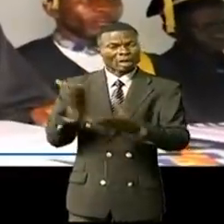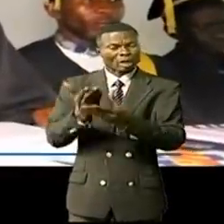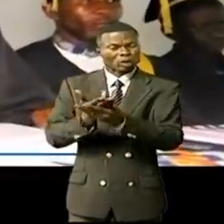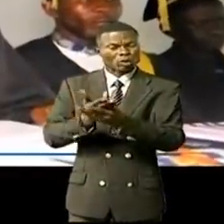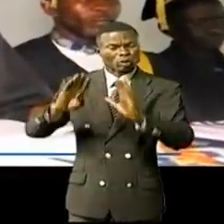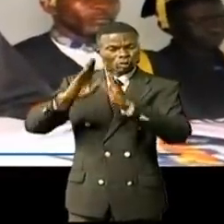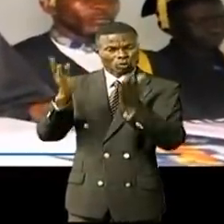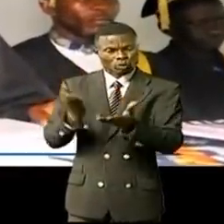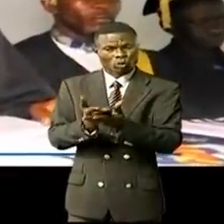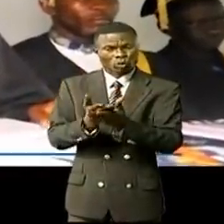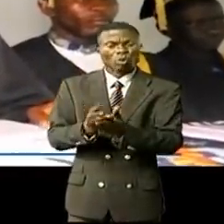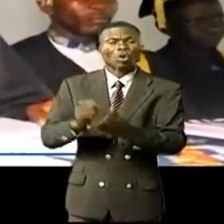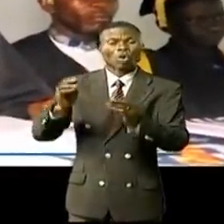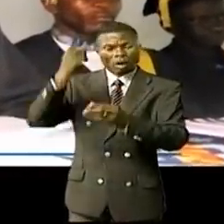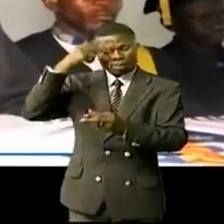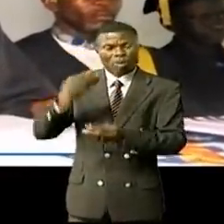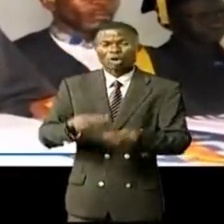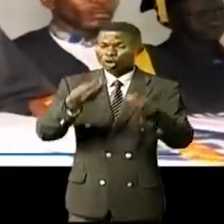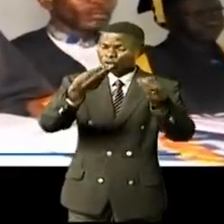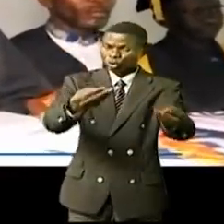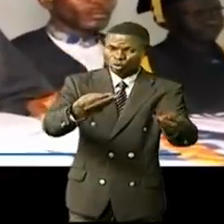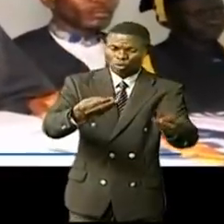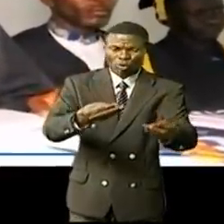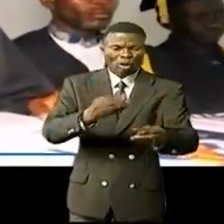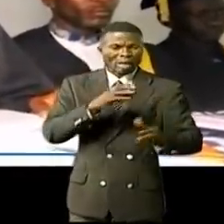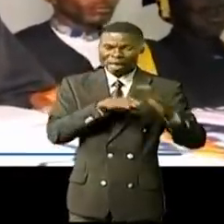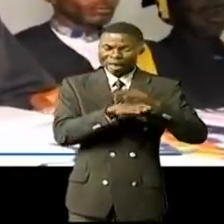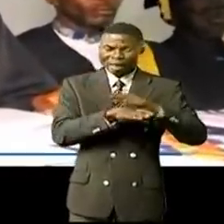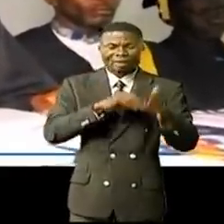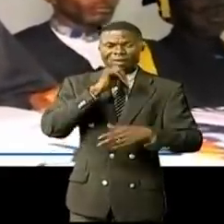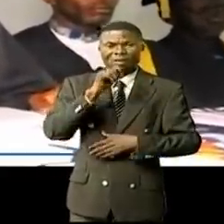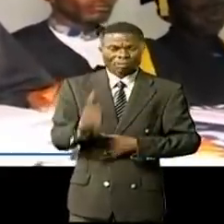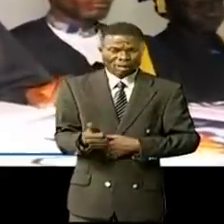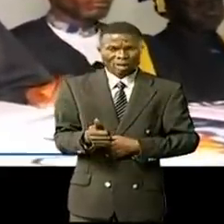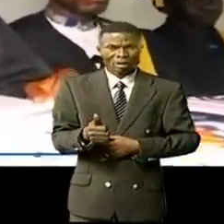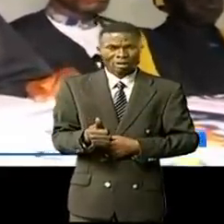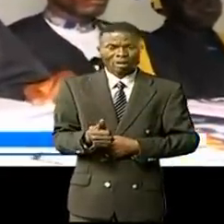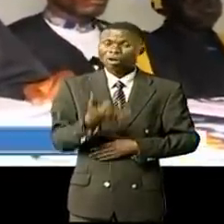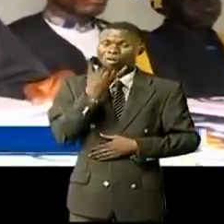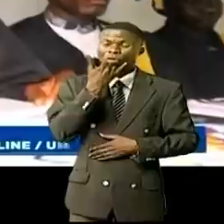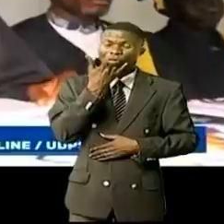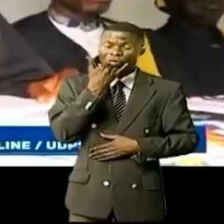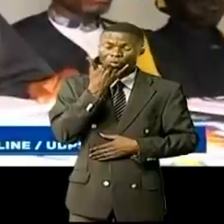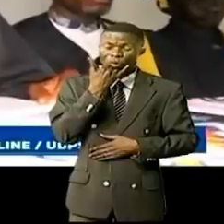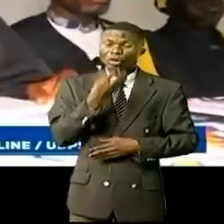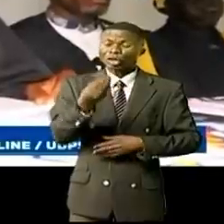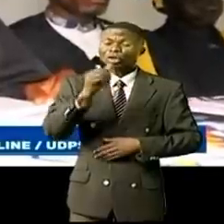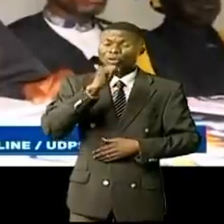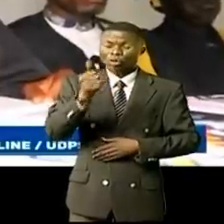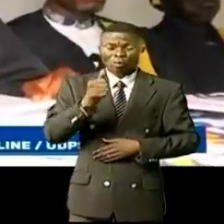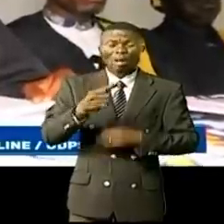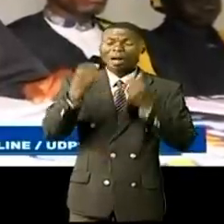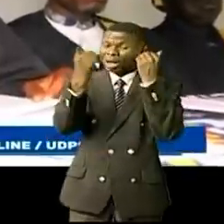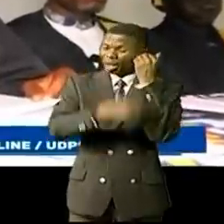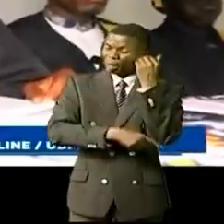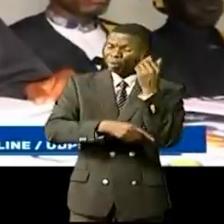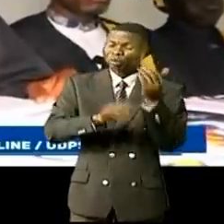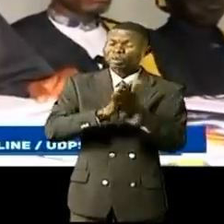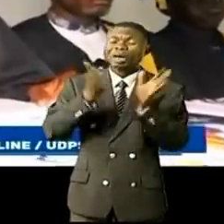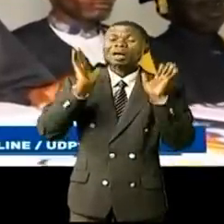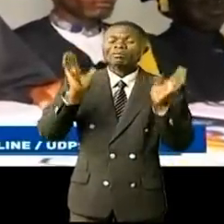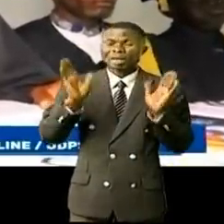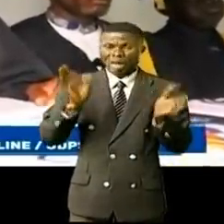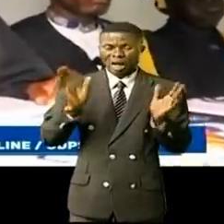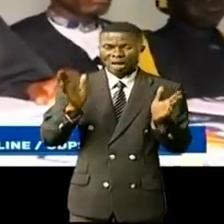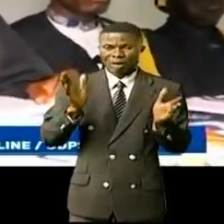et archives de la CDP par les canaux du secteur rapporteur du bureau de la CDP, faute de quoi il ne fera que multiplier les manquements qui